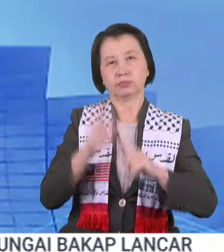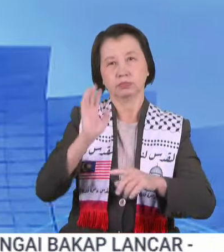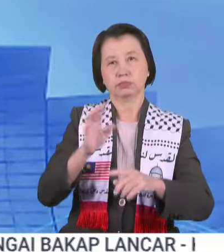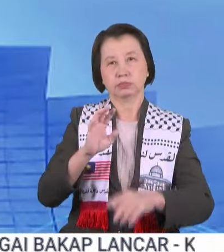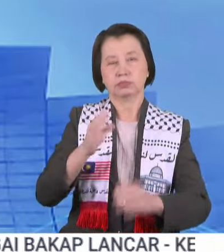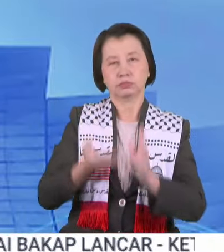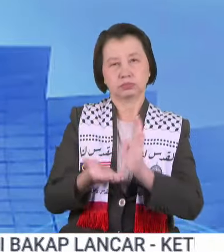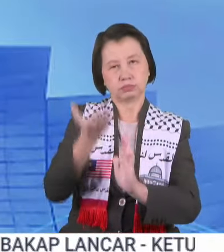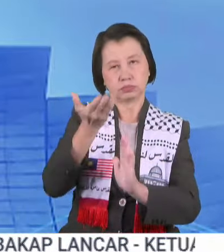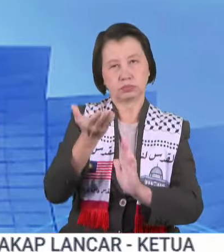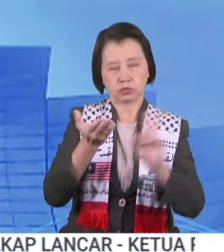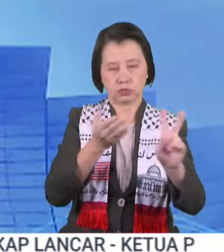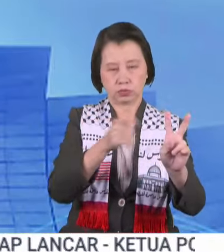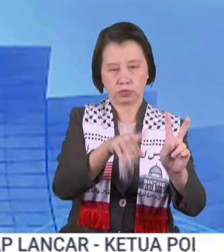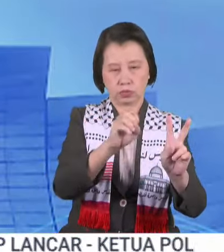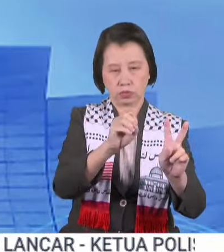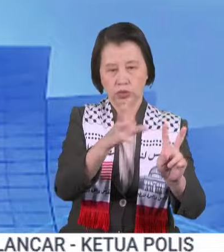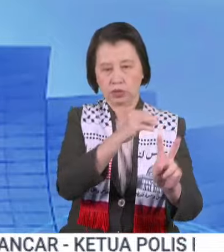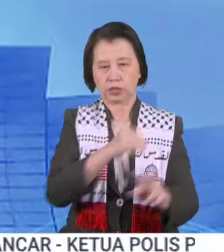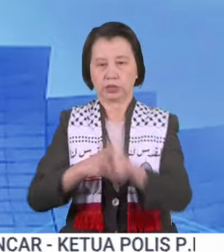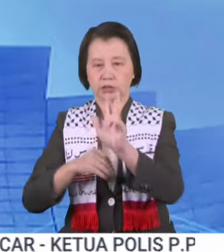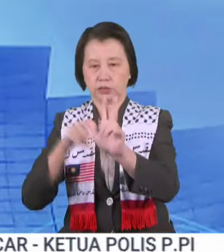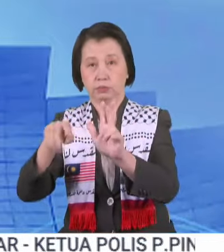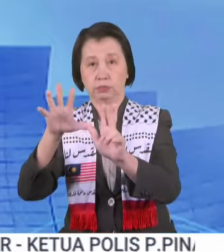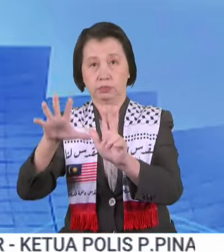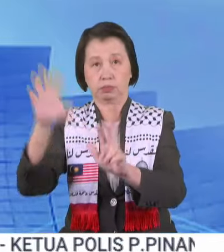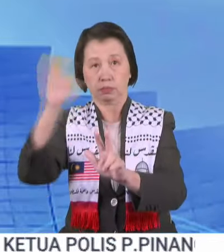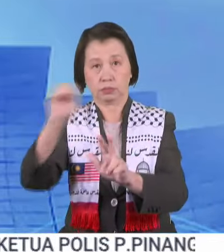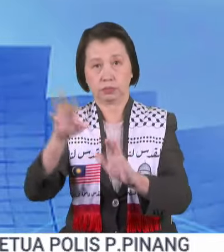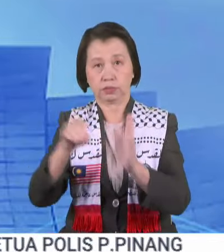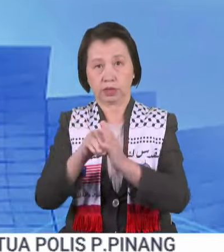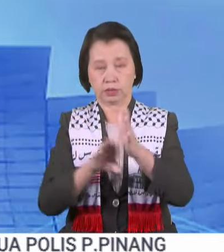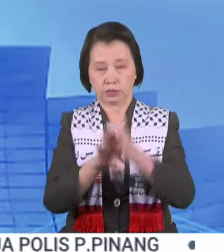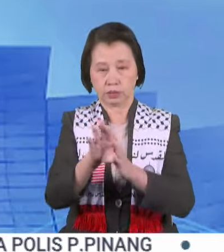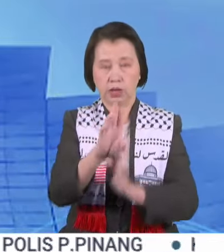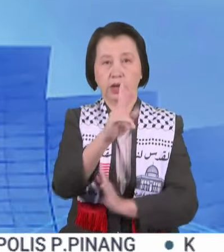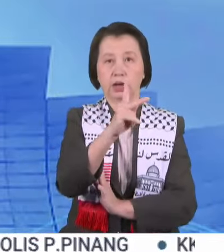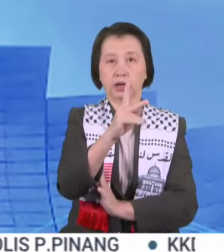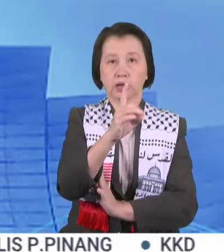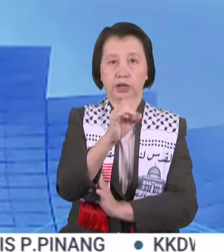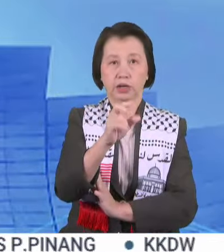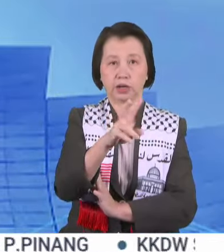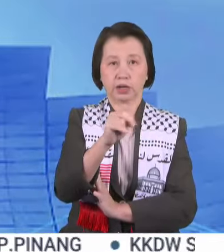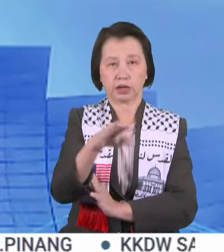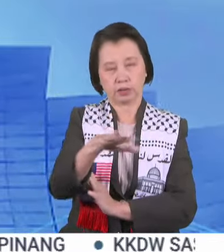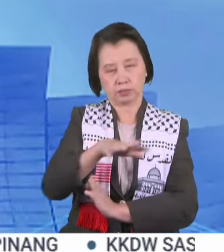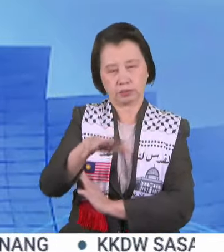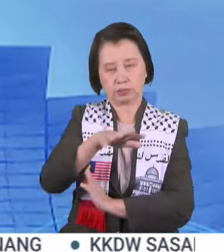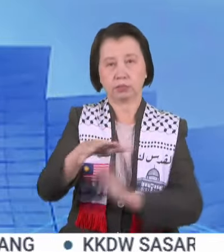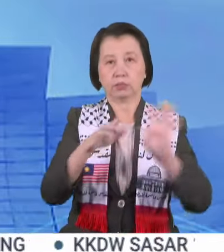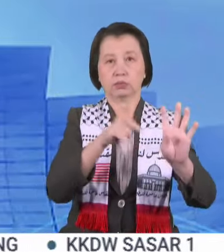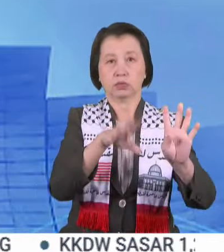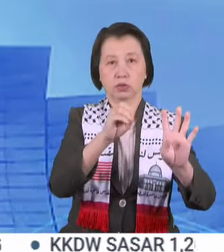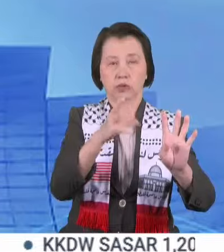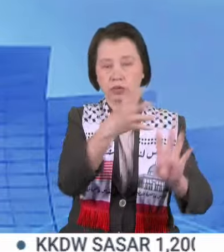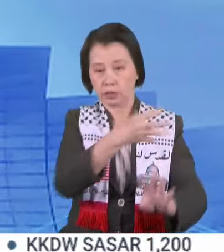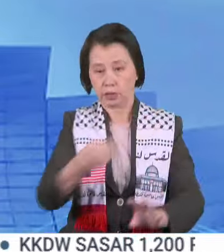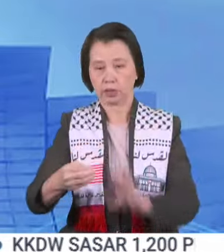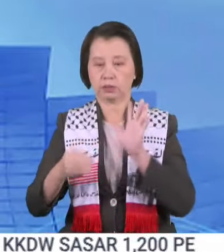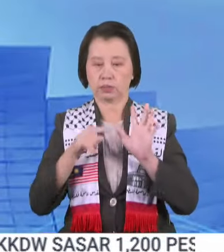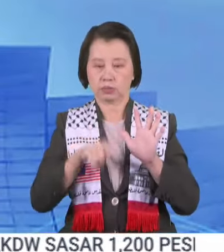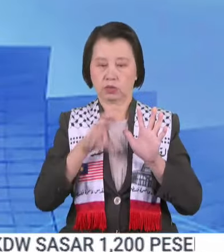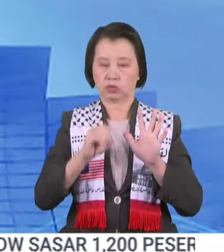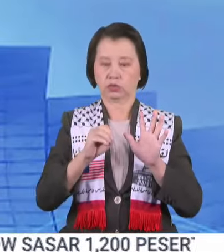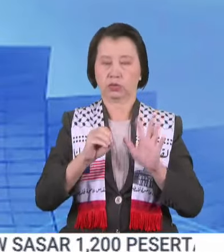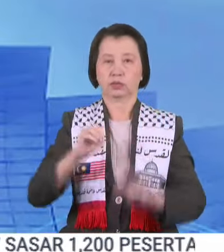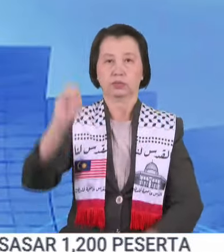antara 2.0 dan 3.5% serta pertumbuhan KDNK kekal antara 4.0 dan